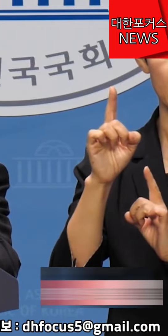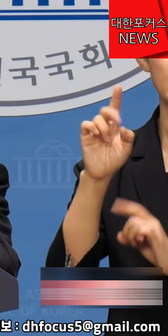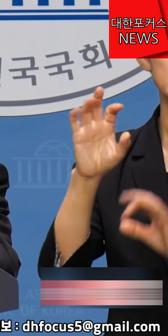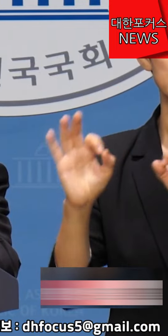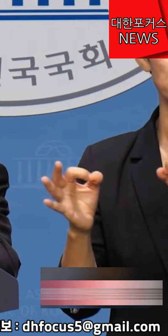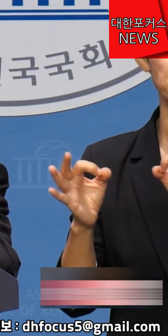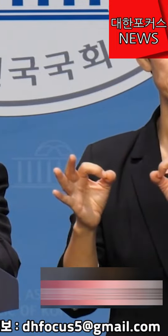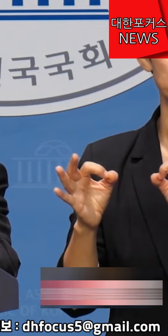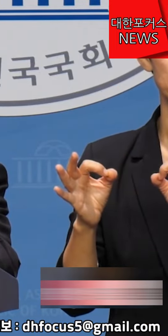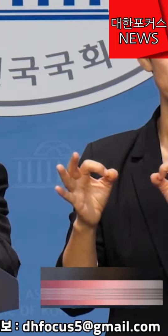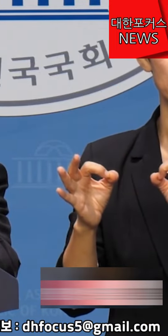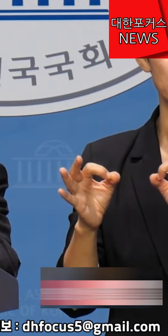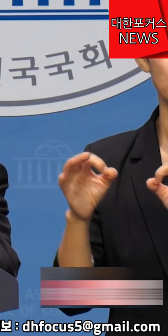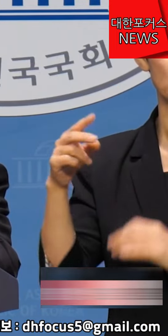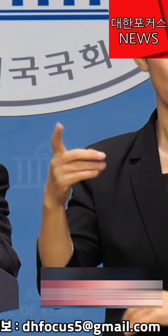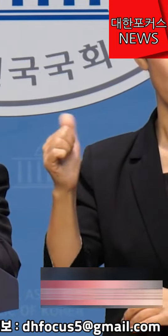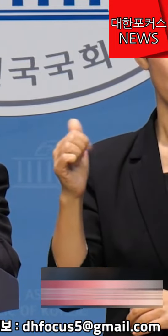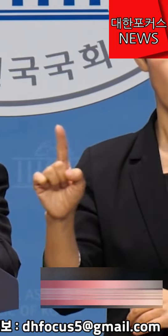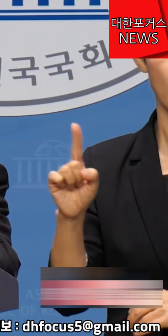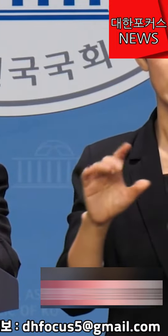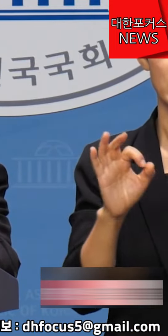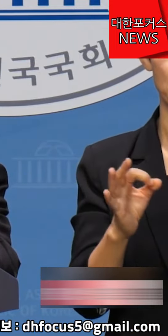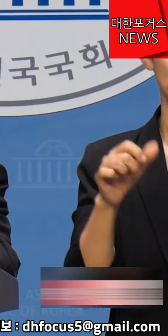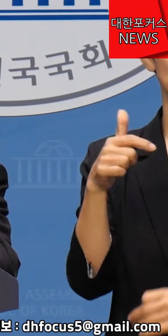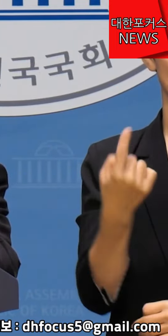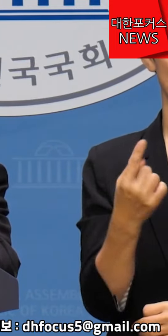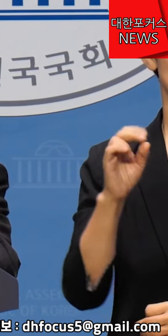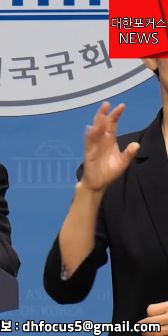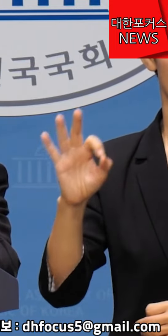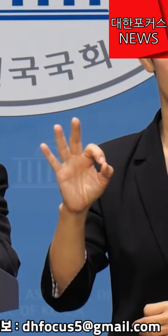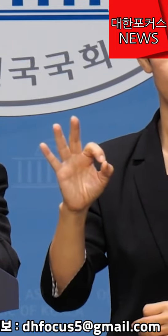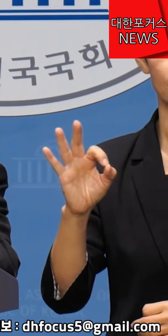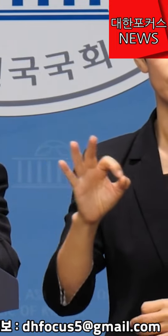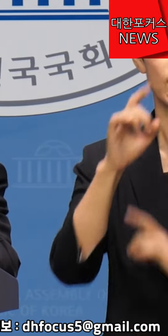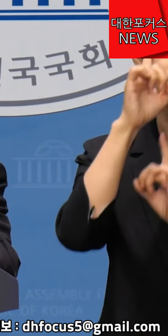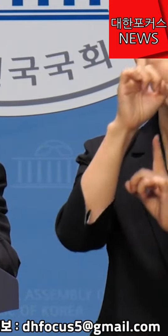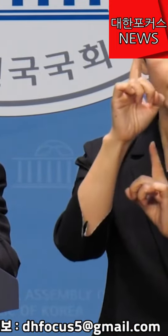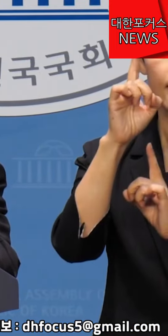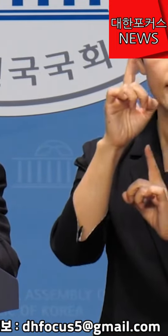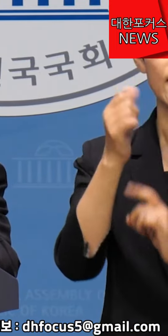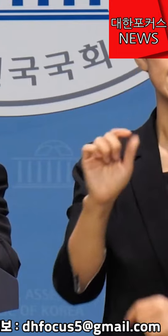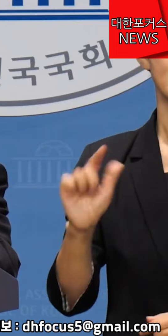김문수, 김기표, 김동원, 김현정, 노정면, 양분함, 이건태, 한민수.